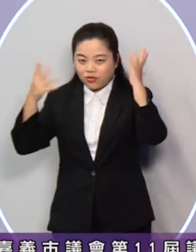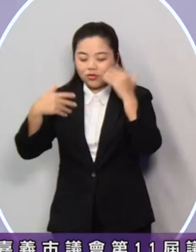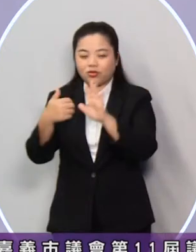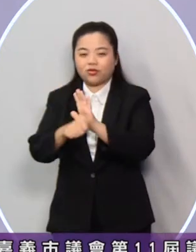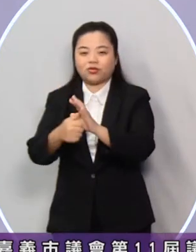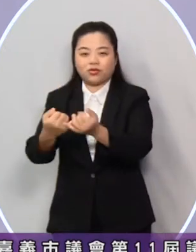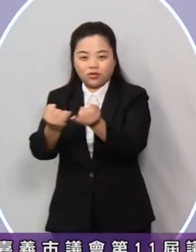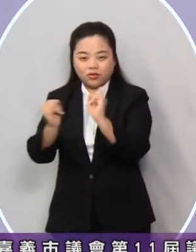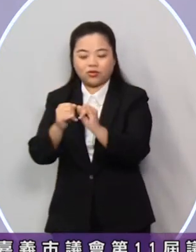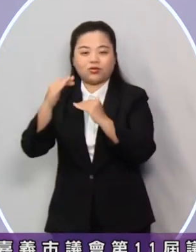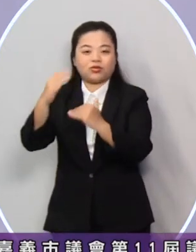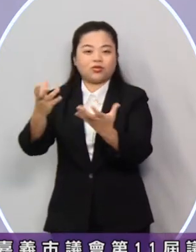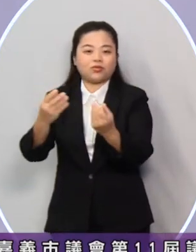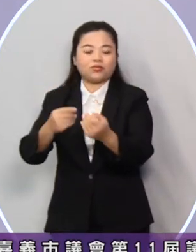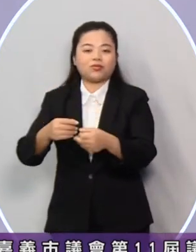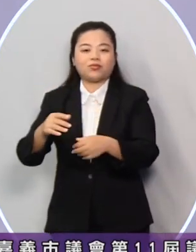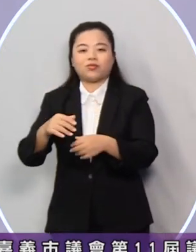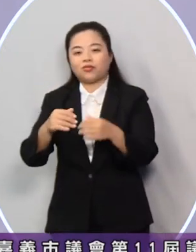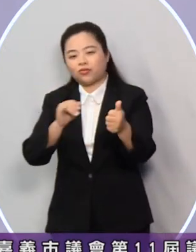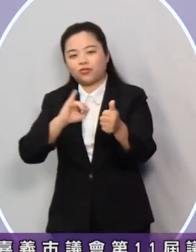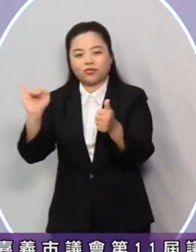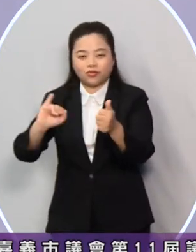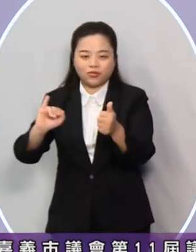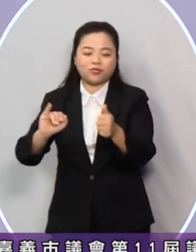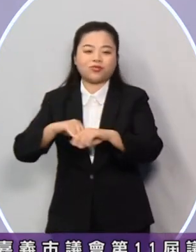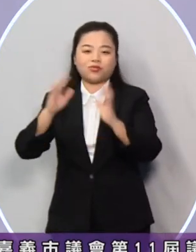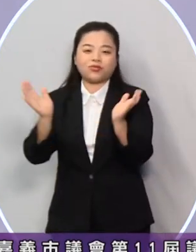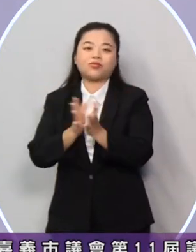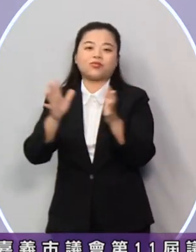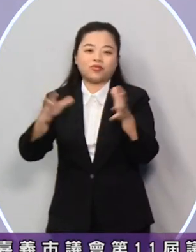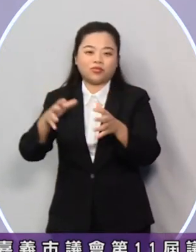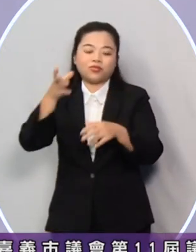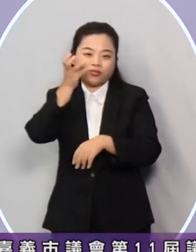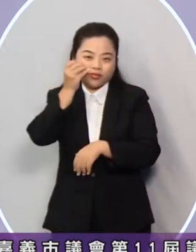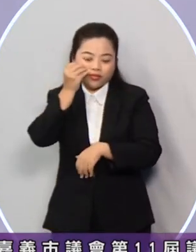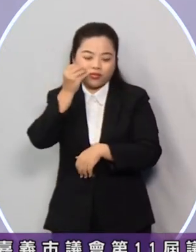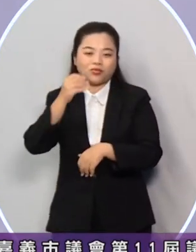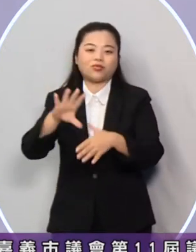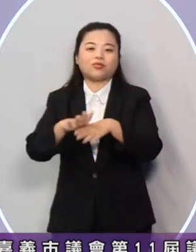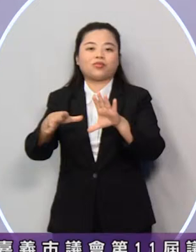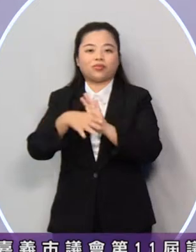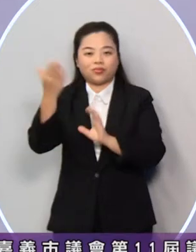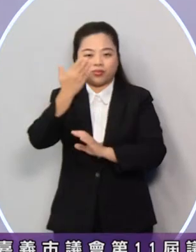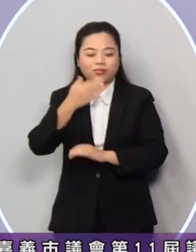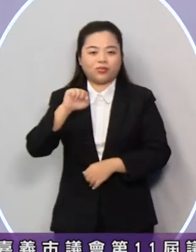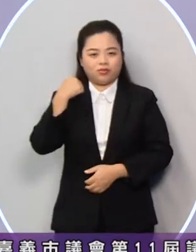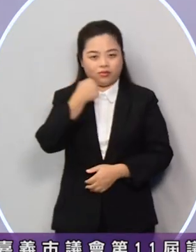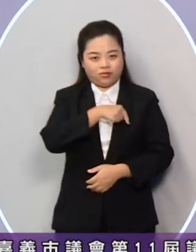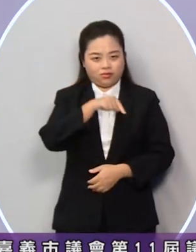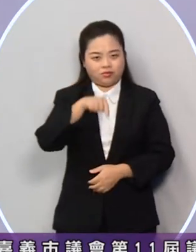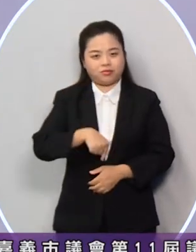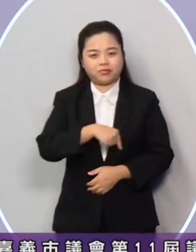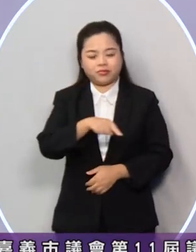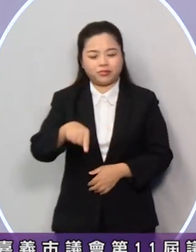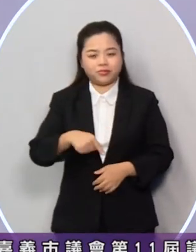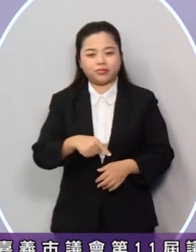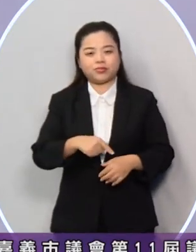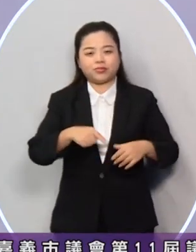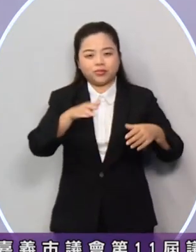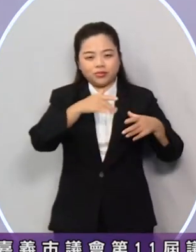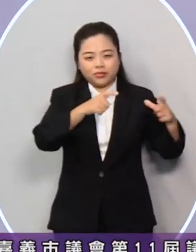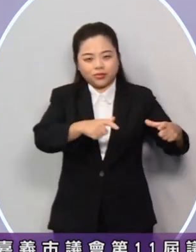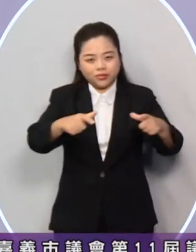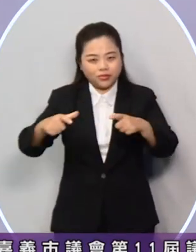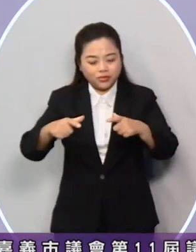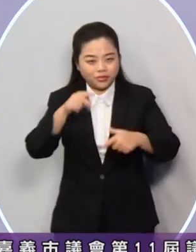于女性，让大家不分性别都能一同欣赏这文化之美。 在台湾，我们在板斗或是庙会就有得